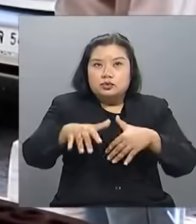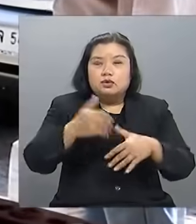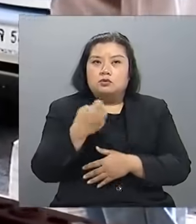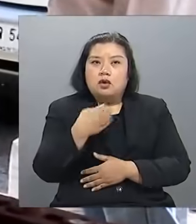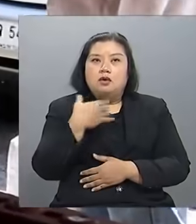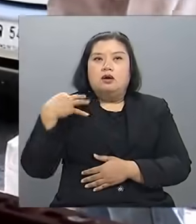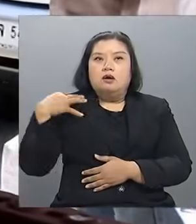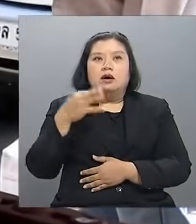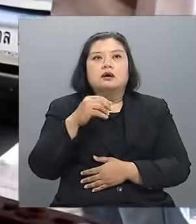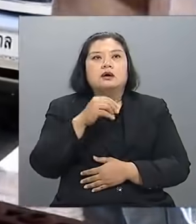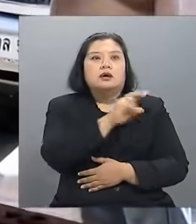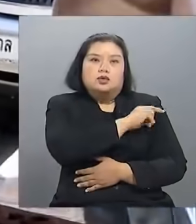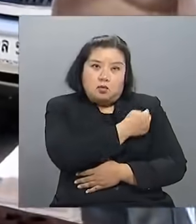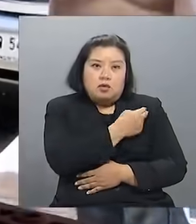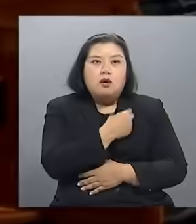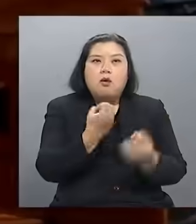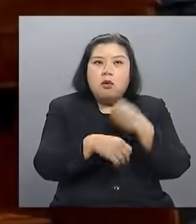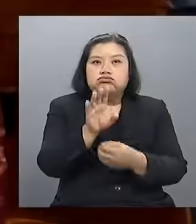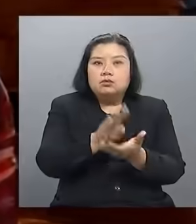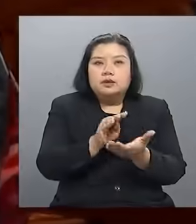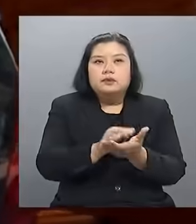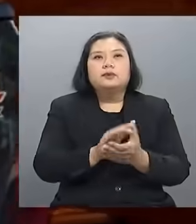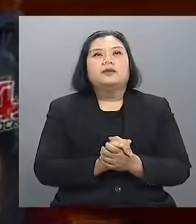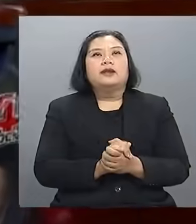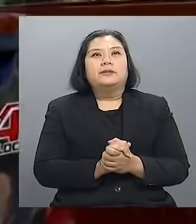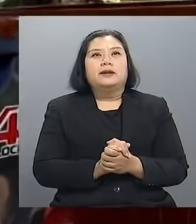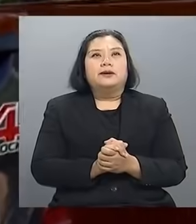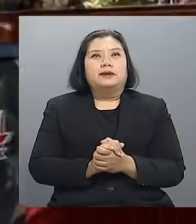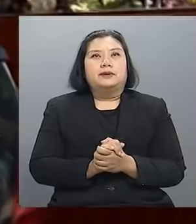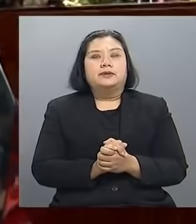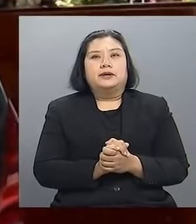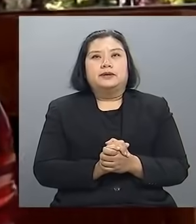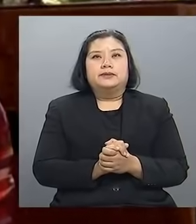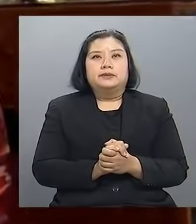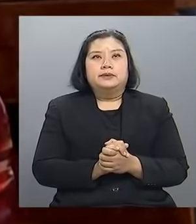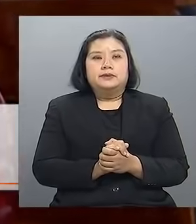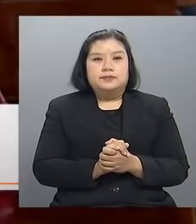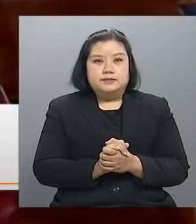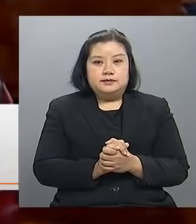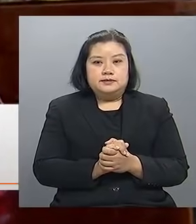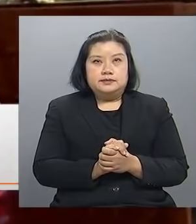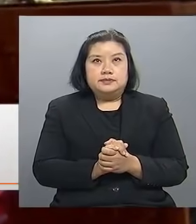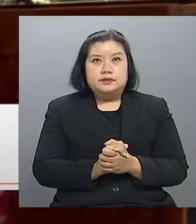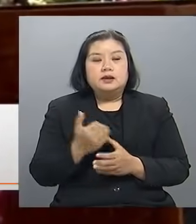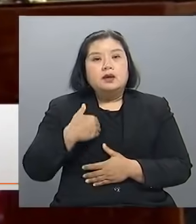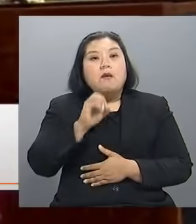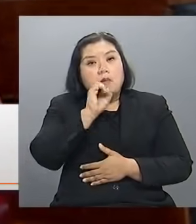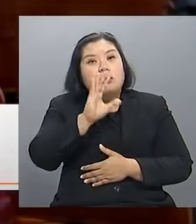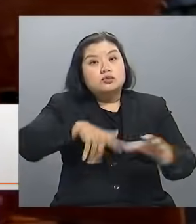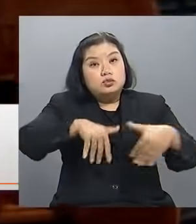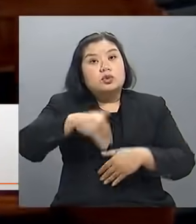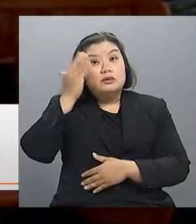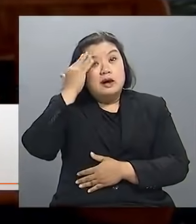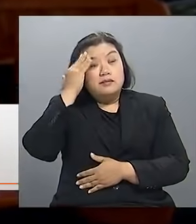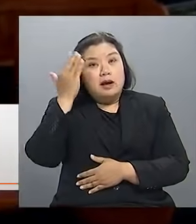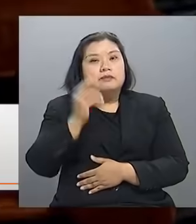ใหญ่บ้านต่างๆเนี่ยแหละค่ะ ตอนนี้ก็มีการประชาสัมพันธ์ให้กับลูกบ้านนะคะได้ทราบถึงวิธีเบื้องต้นในการ